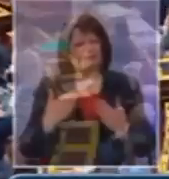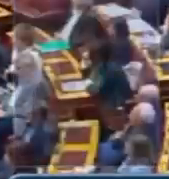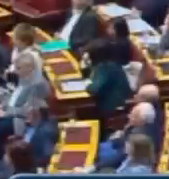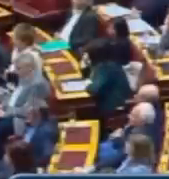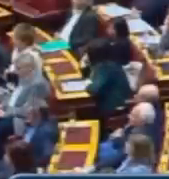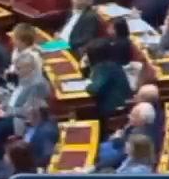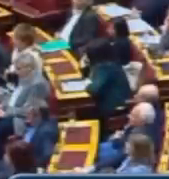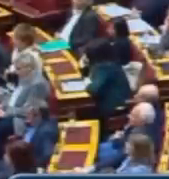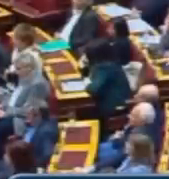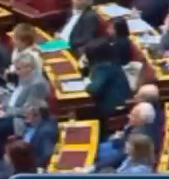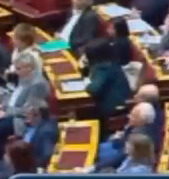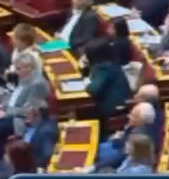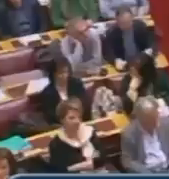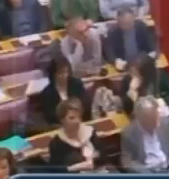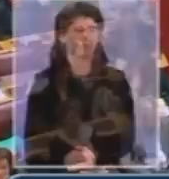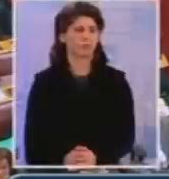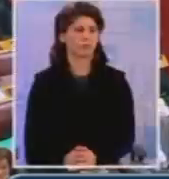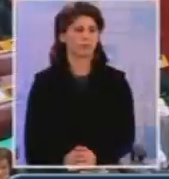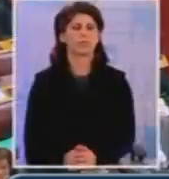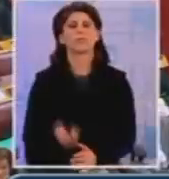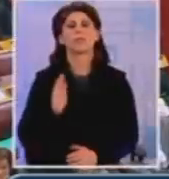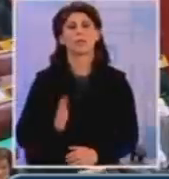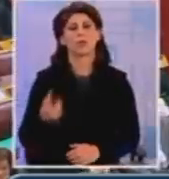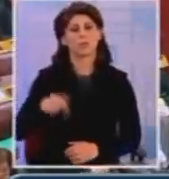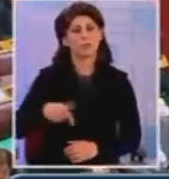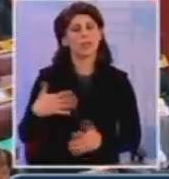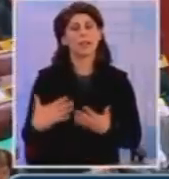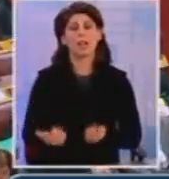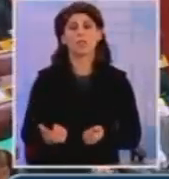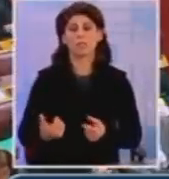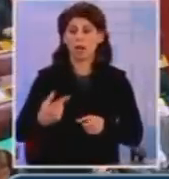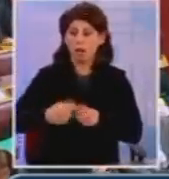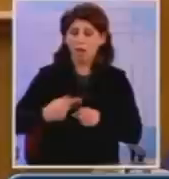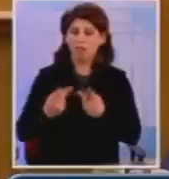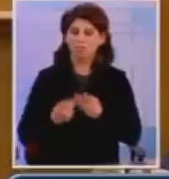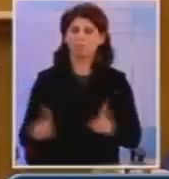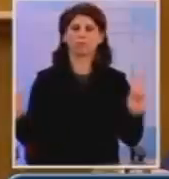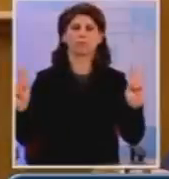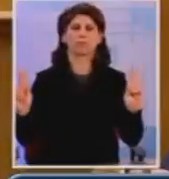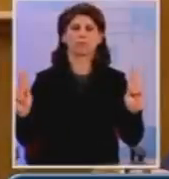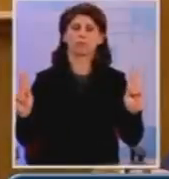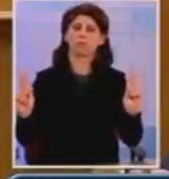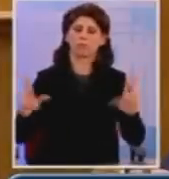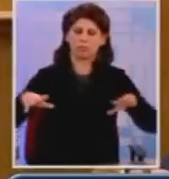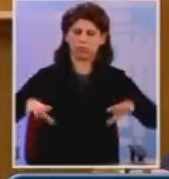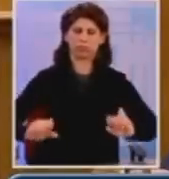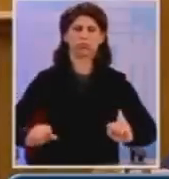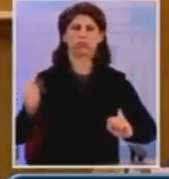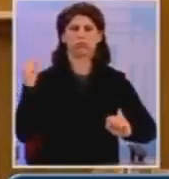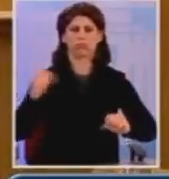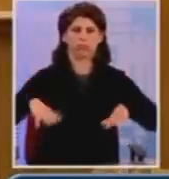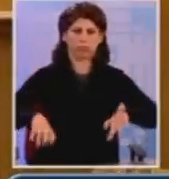Για να μπορούμε σήμερα να έχουμε μια πατρίδα ελεύθερη και κυρίαρχη.